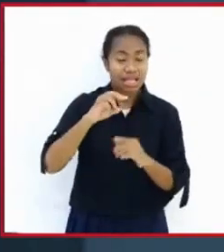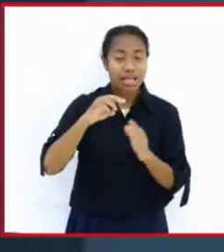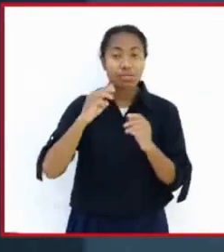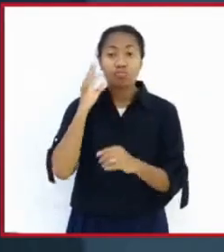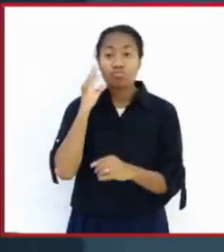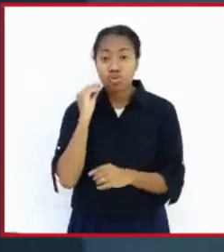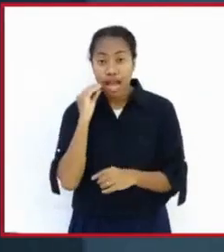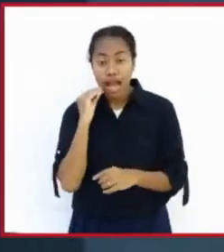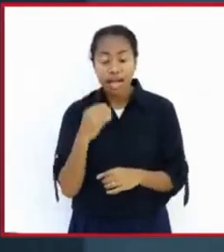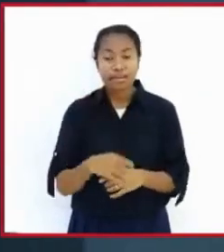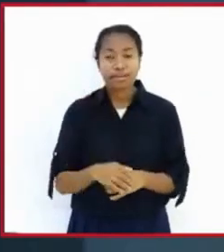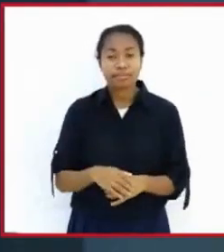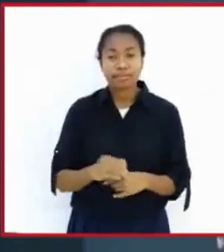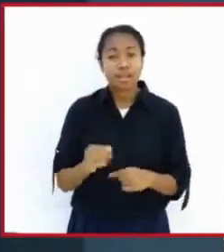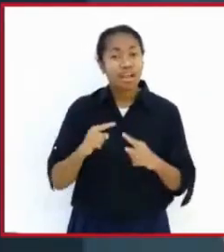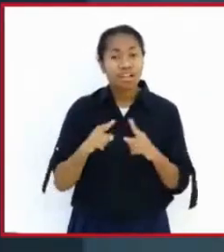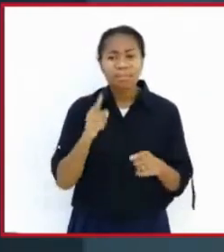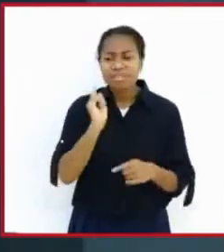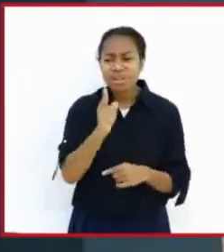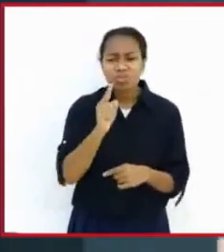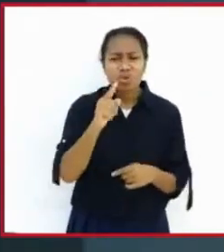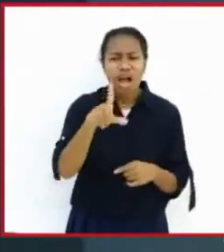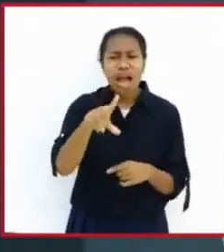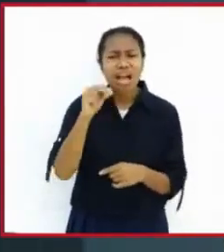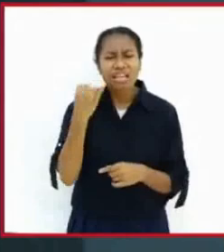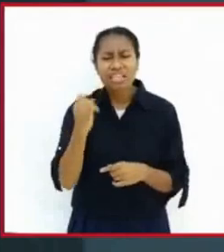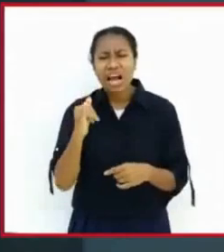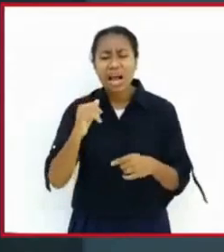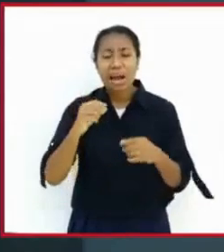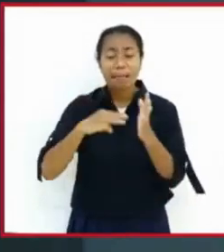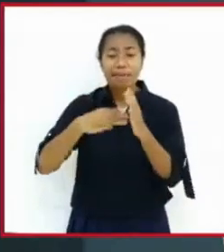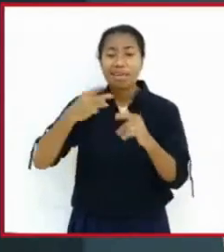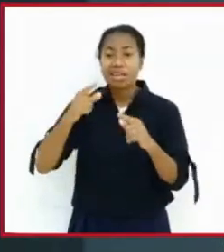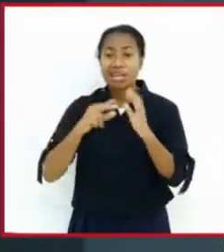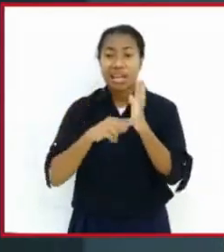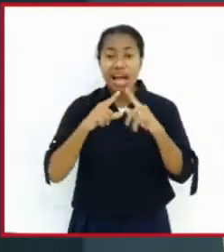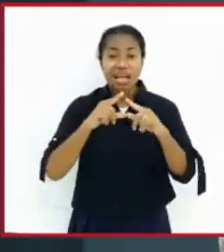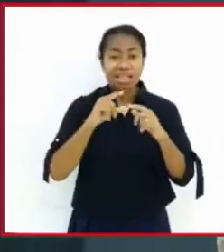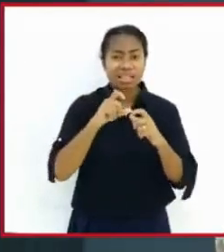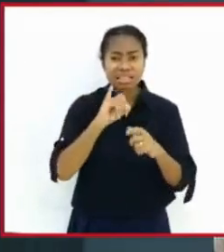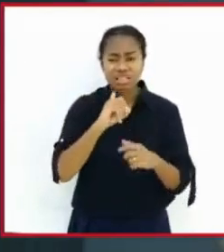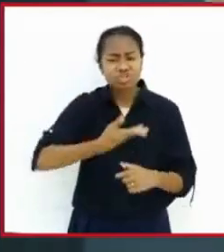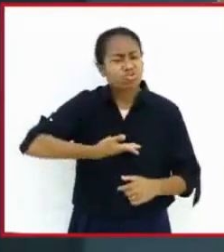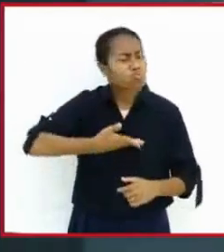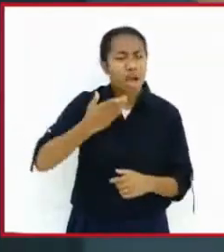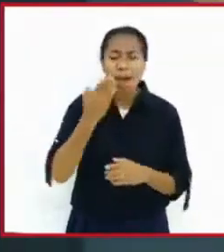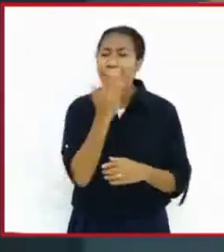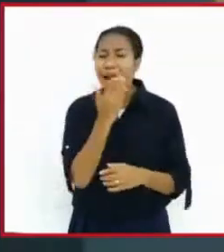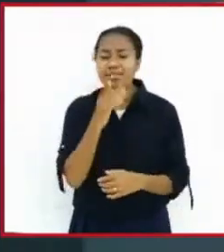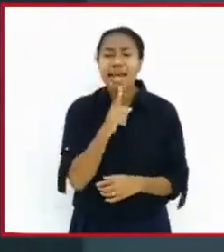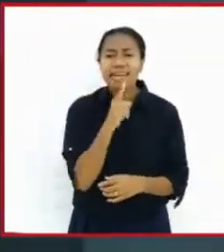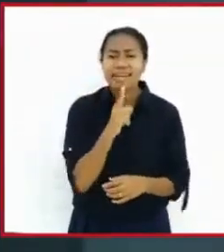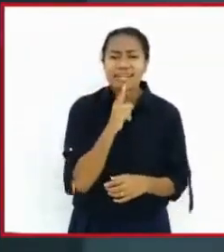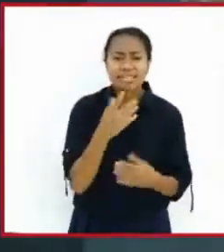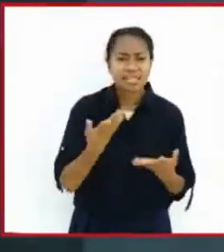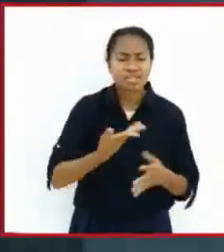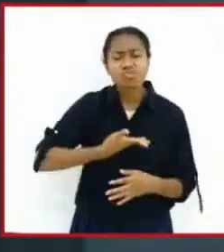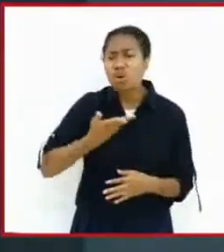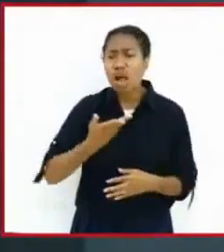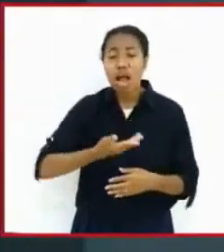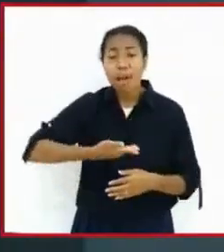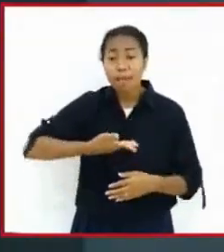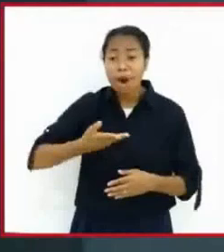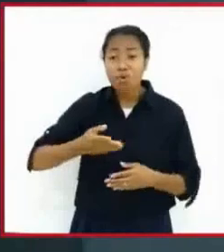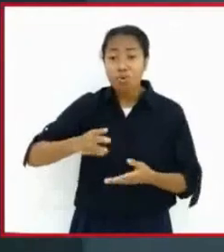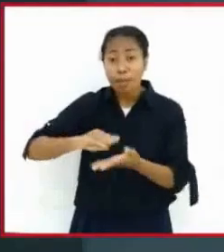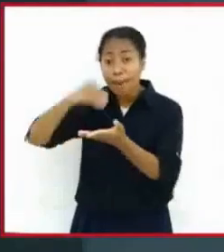ini tapi satu hal yang menarik adalah diet sangat tertarik dengan bahasa Inggris dia ingin belajar